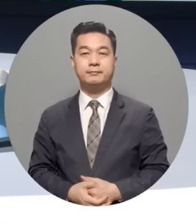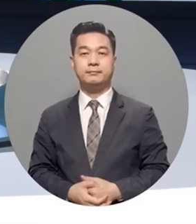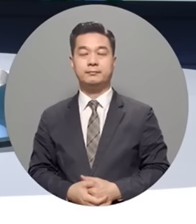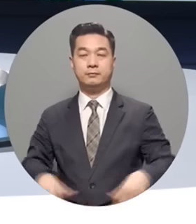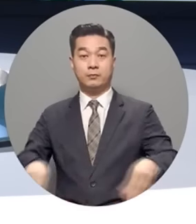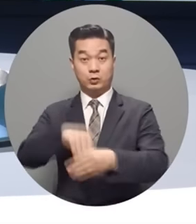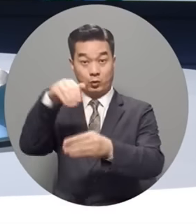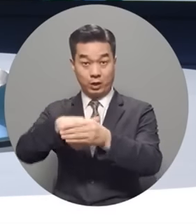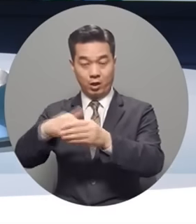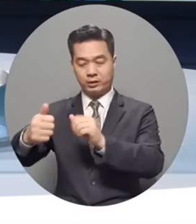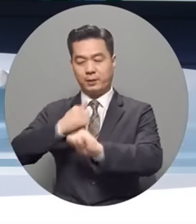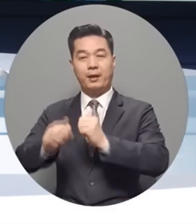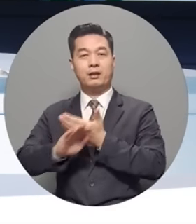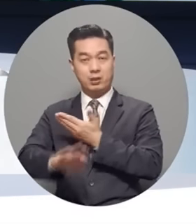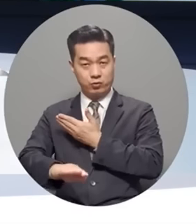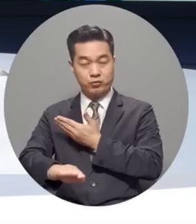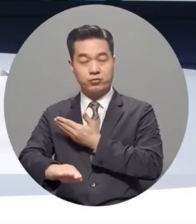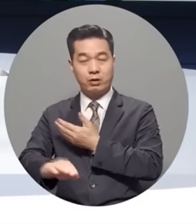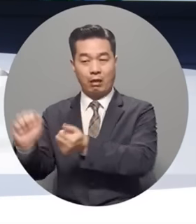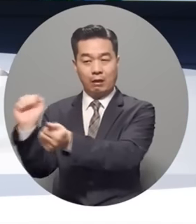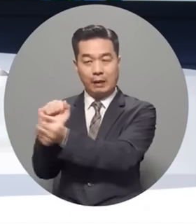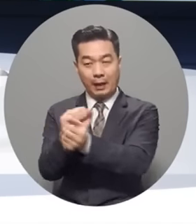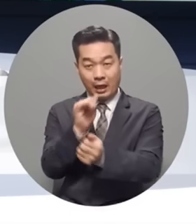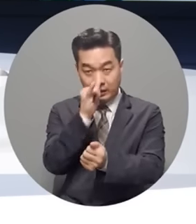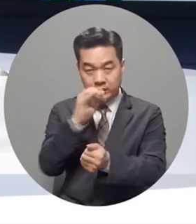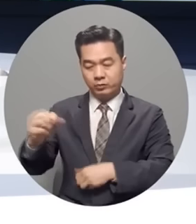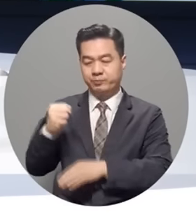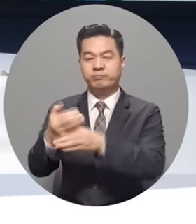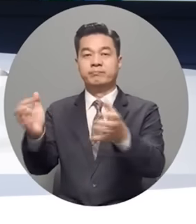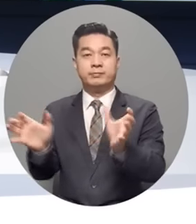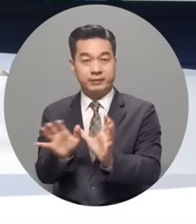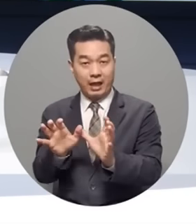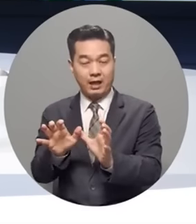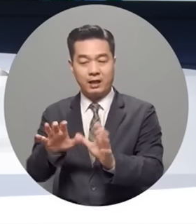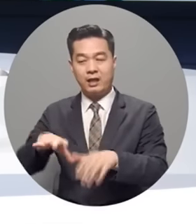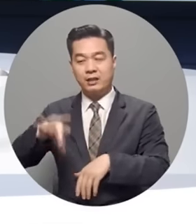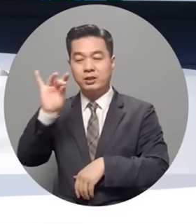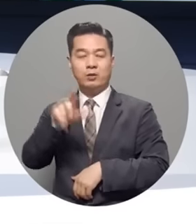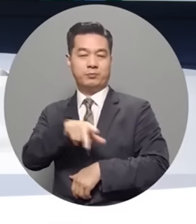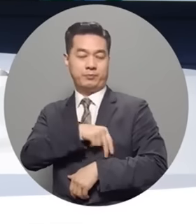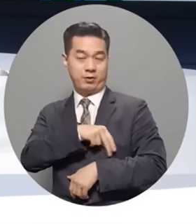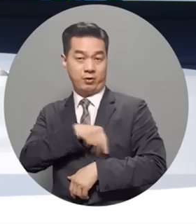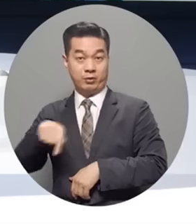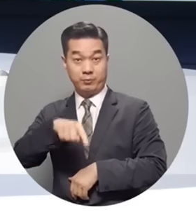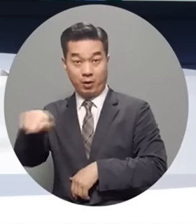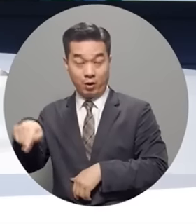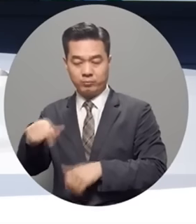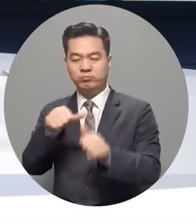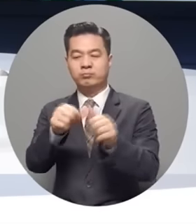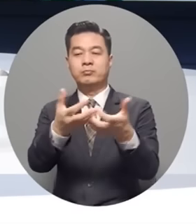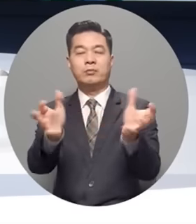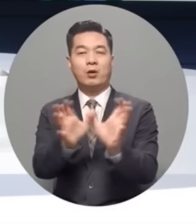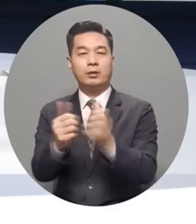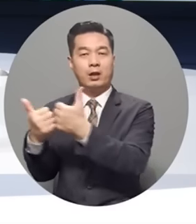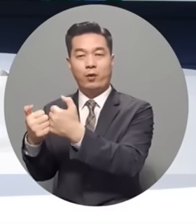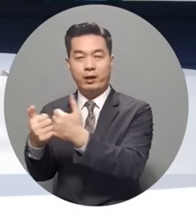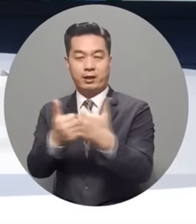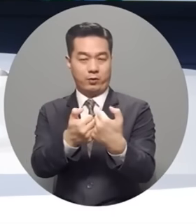총선 참패 이후 거센 후폭풍을 겪고 있는 국민의힘은 초선 당선자 회의, 상임고문단 회의를 연달아